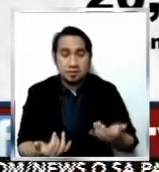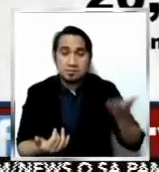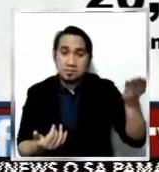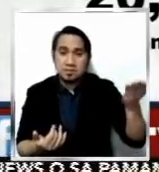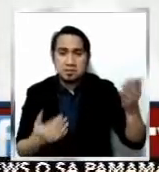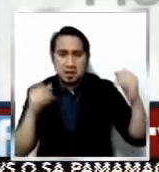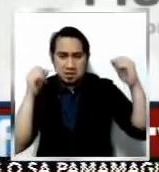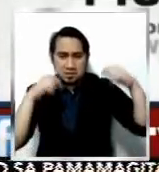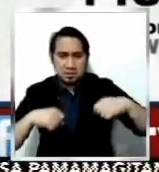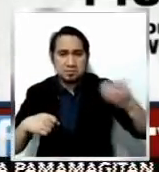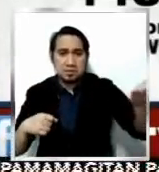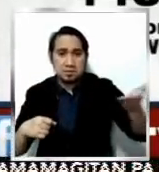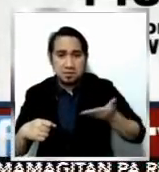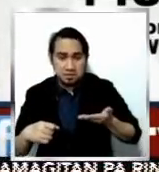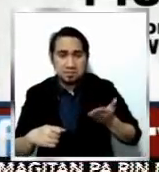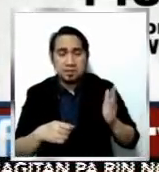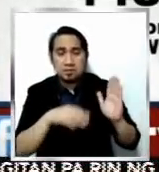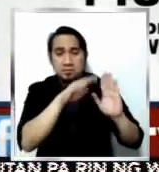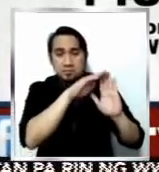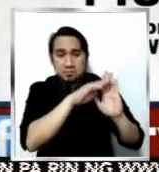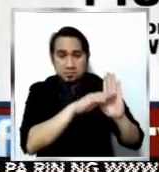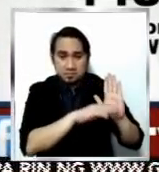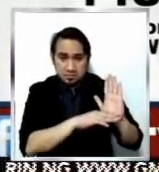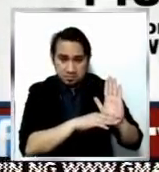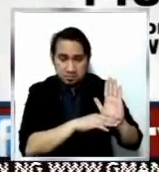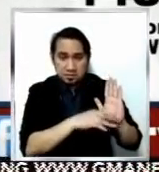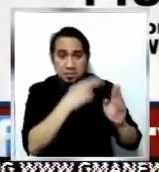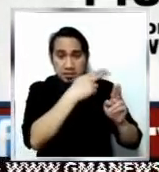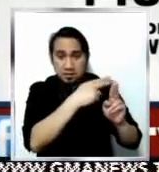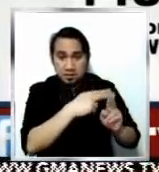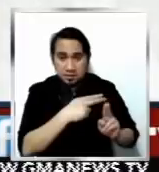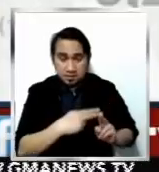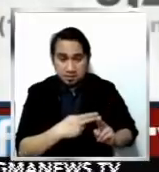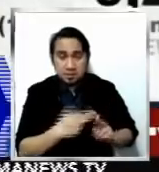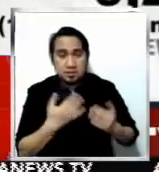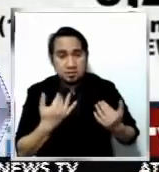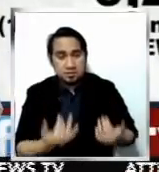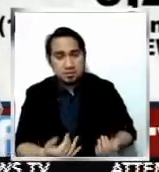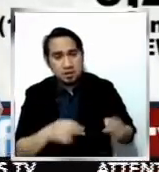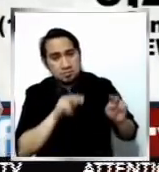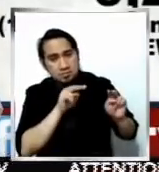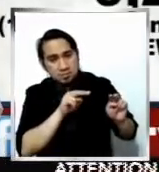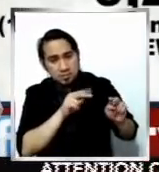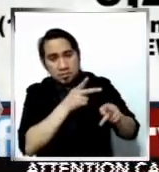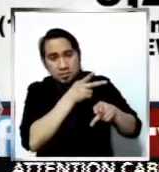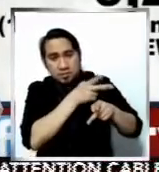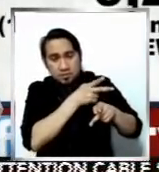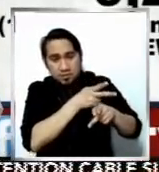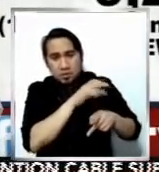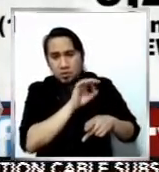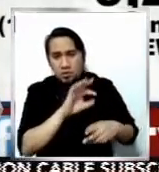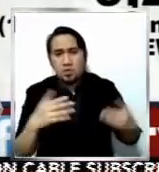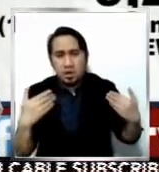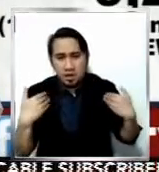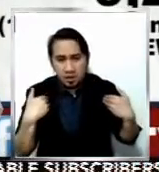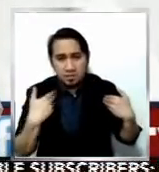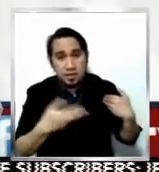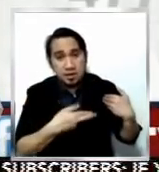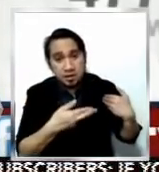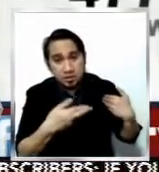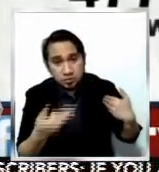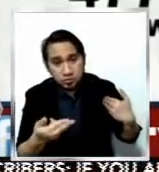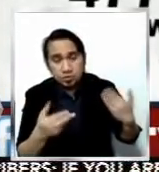ng mga nagpaturo para na sa ganun mabantayan po natin for any adverse reactions. Ibig sabihin kung meron